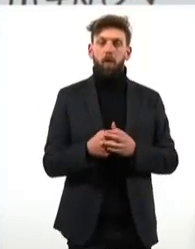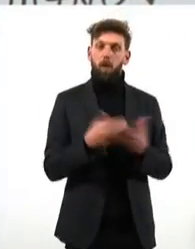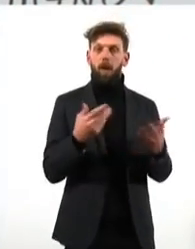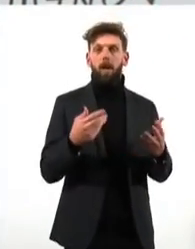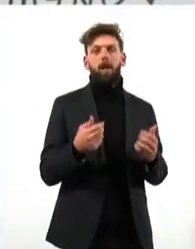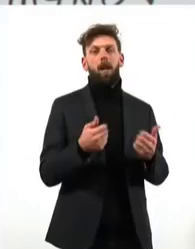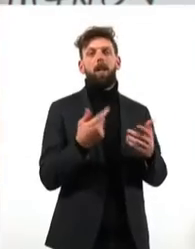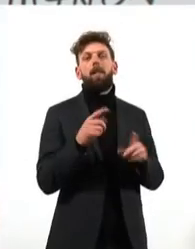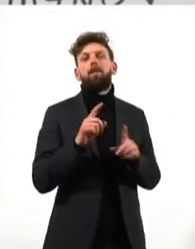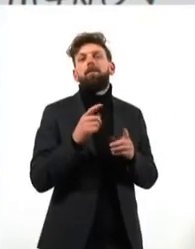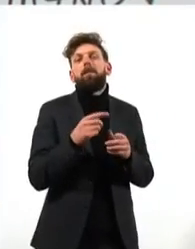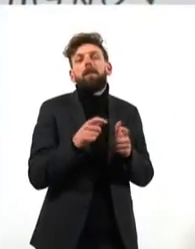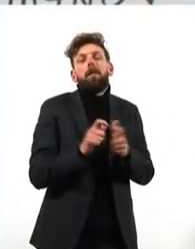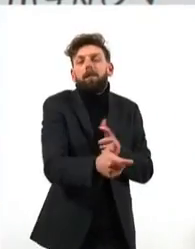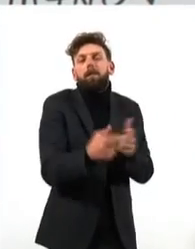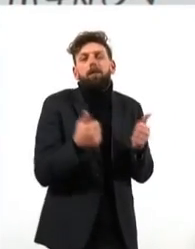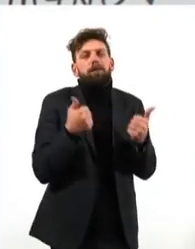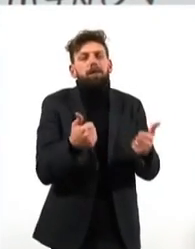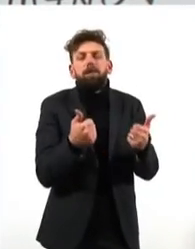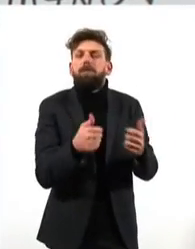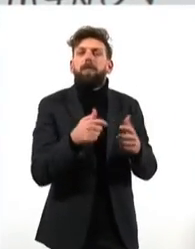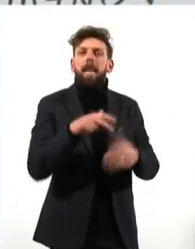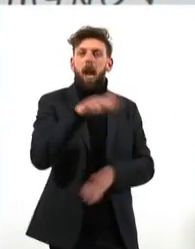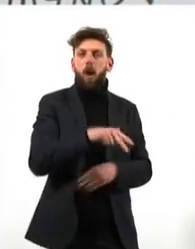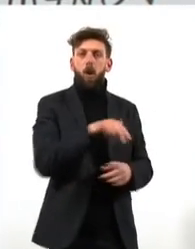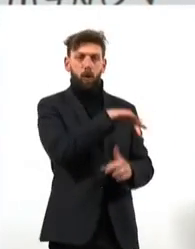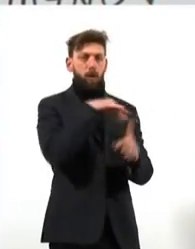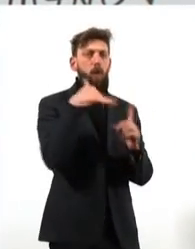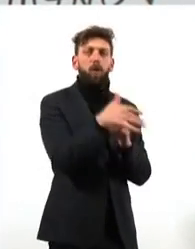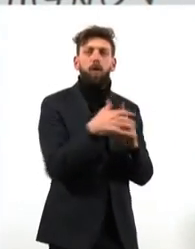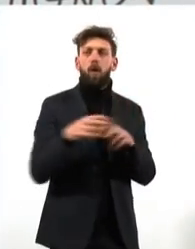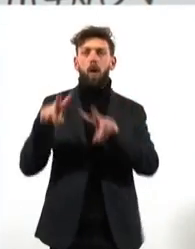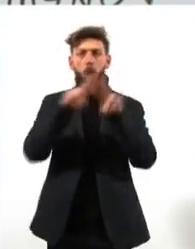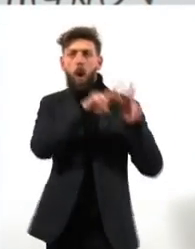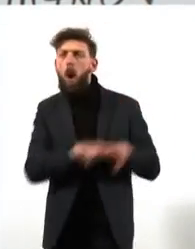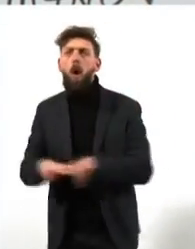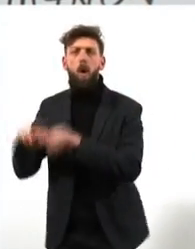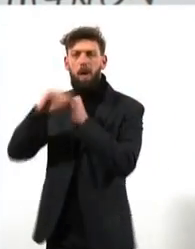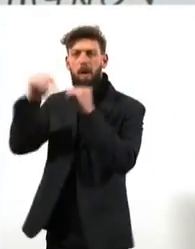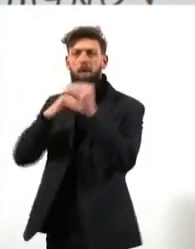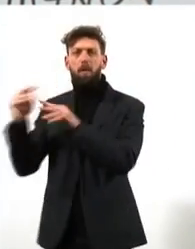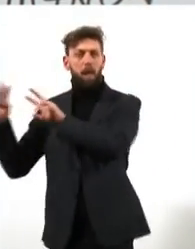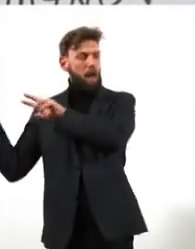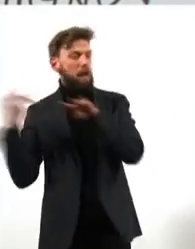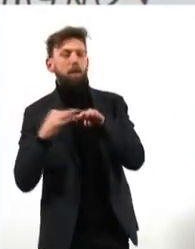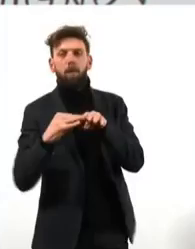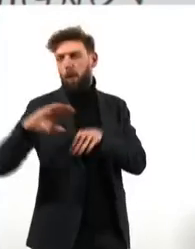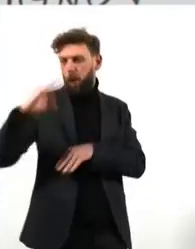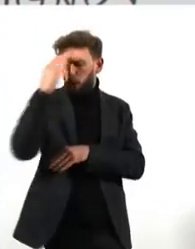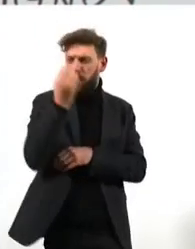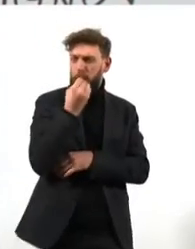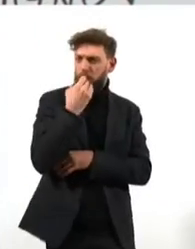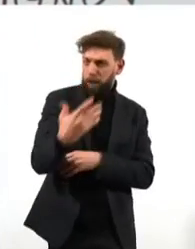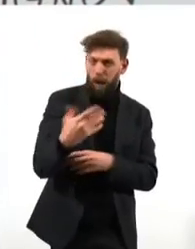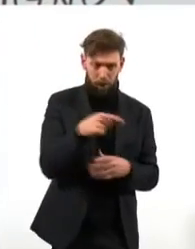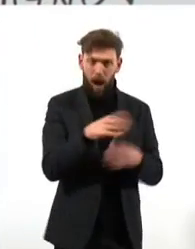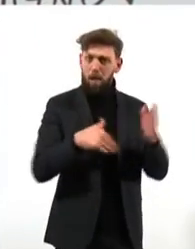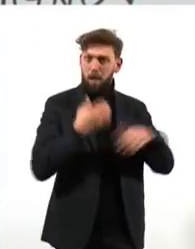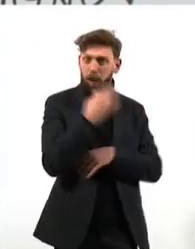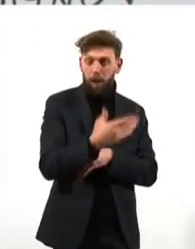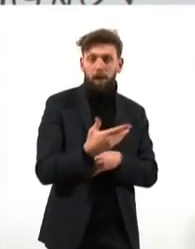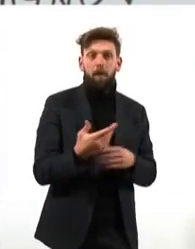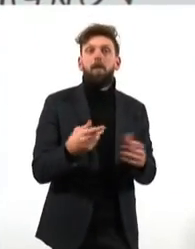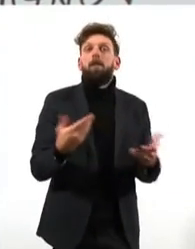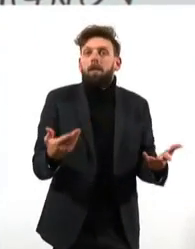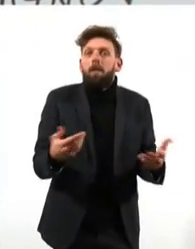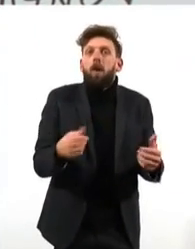social. Il est reconnu à l'échelle européenne et mondiale. Et il fonctionne très bien. Il faut juste continuer, premièrement, à construire des